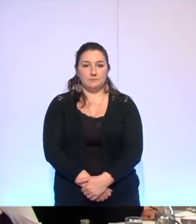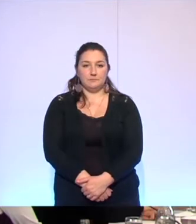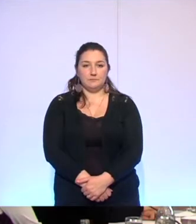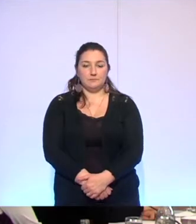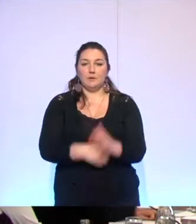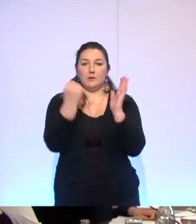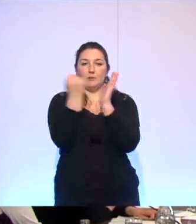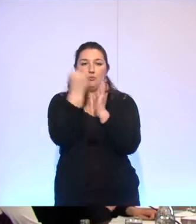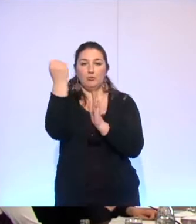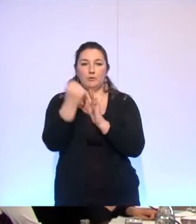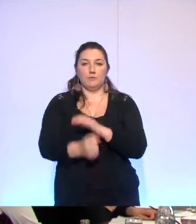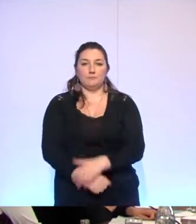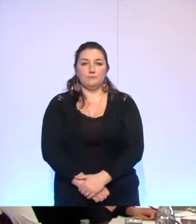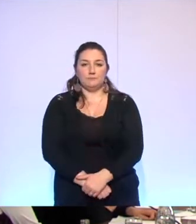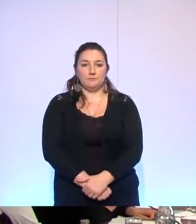Pour.